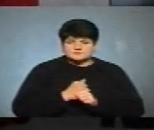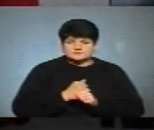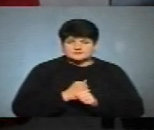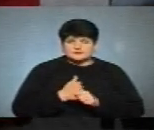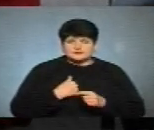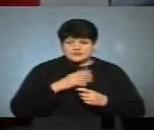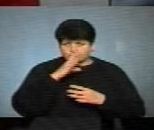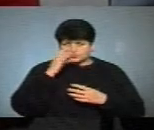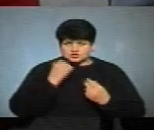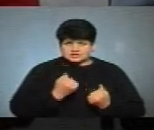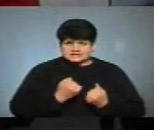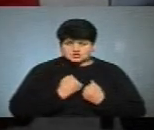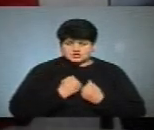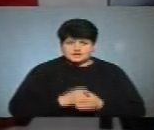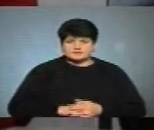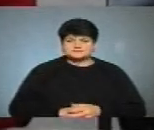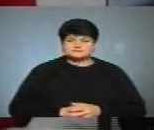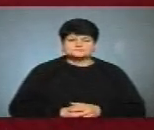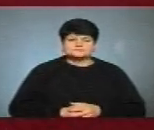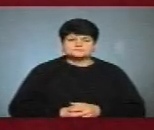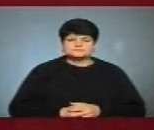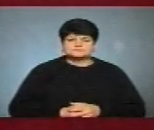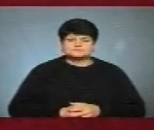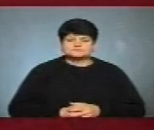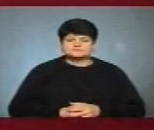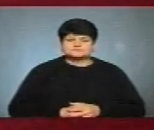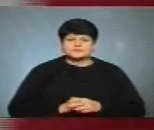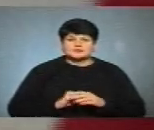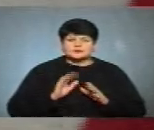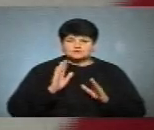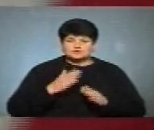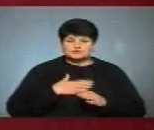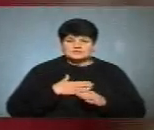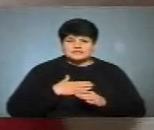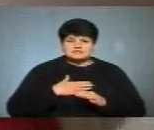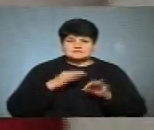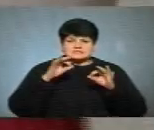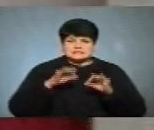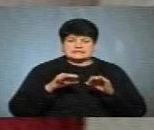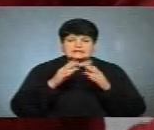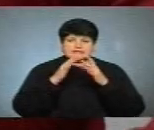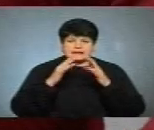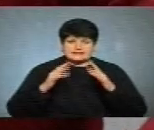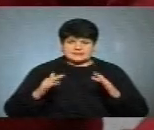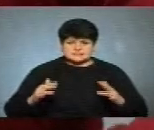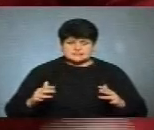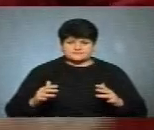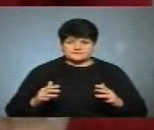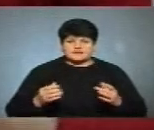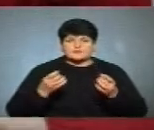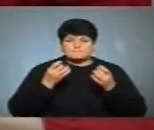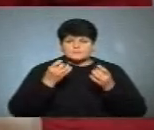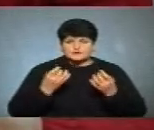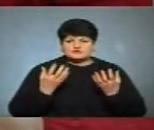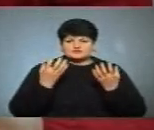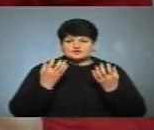захищали. Щоб вони нас захищали. І будуть нас висіти де? На ялинці. І просто ще й